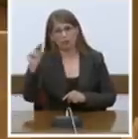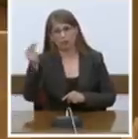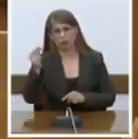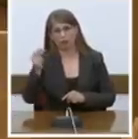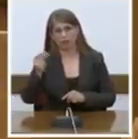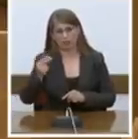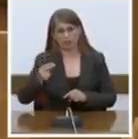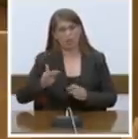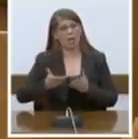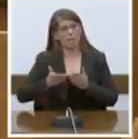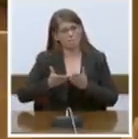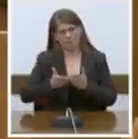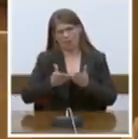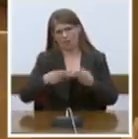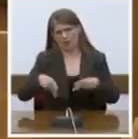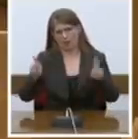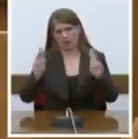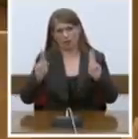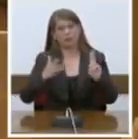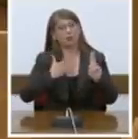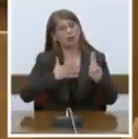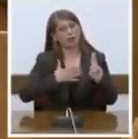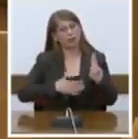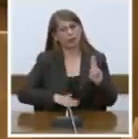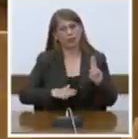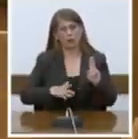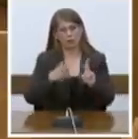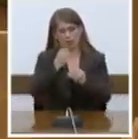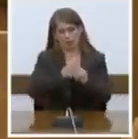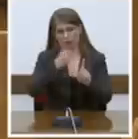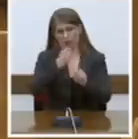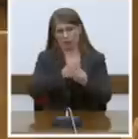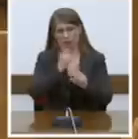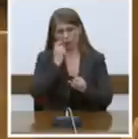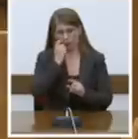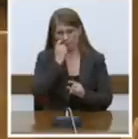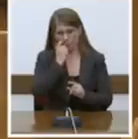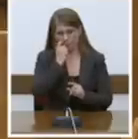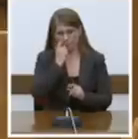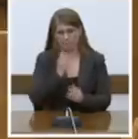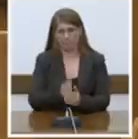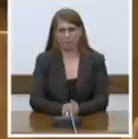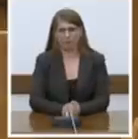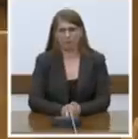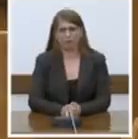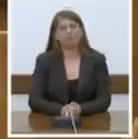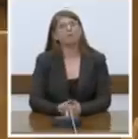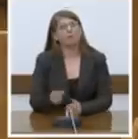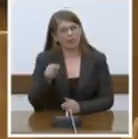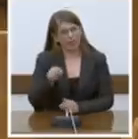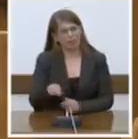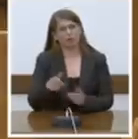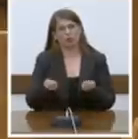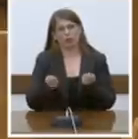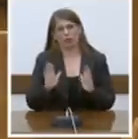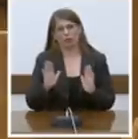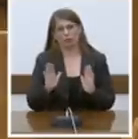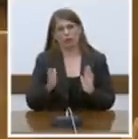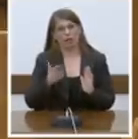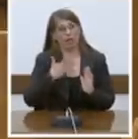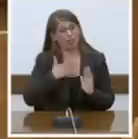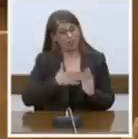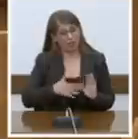Πλεύσης Ελευθερίας, θέλουμε να τους υπερασπιστούμε. Και αυτό θα κάνουμε. Θέλουμε και θα